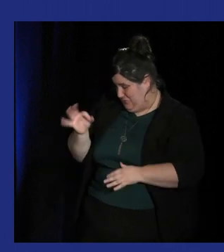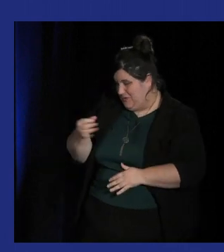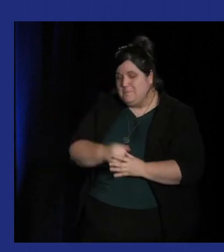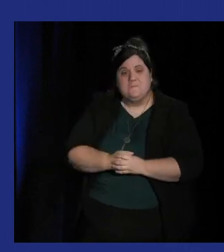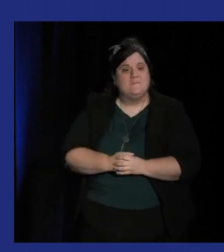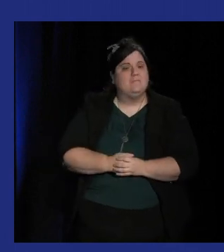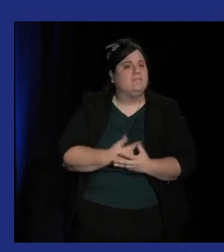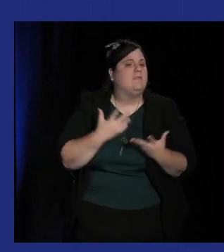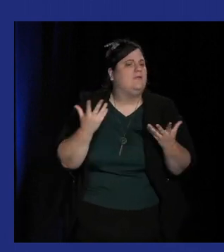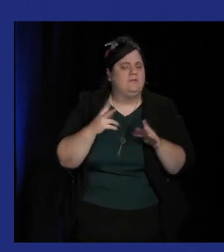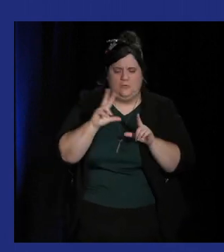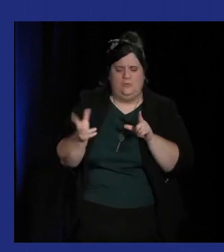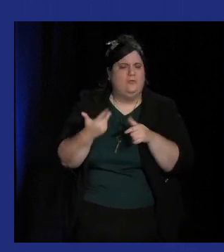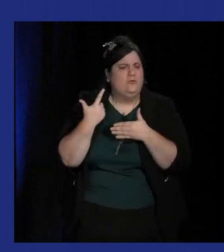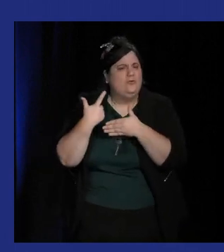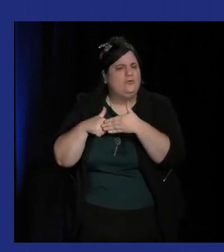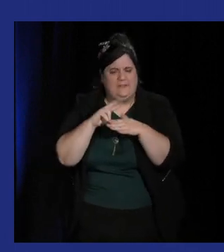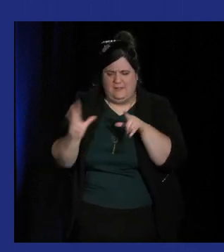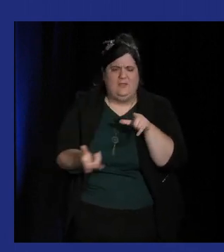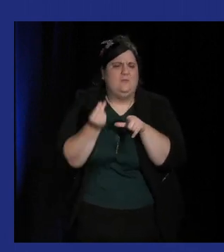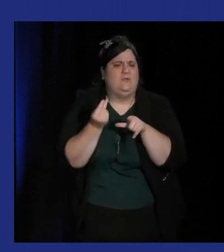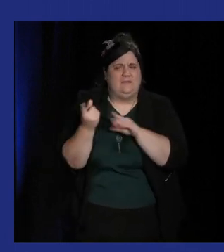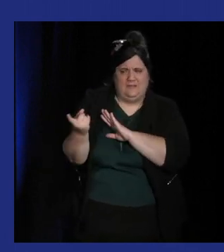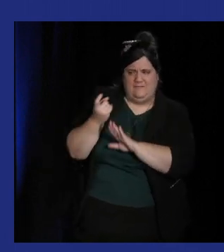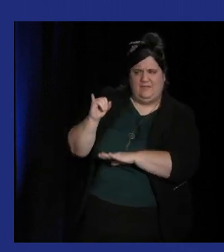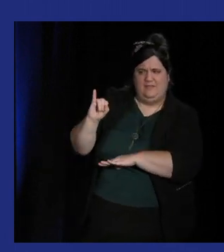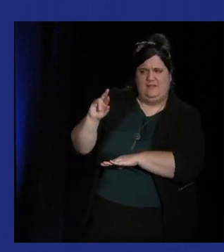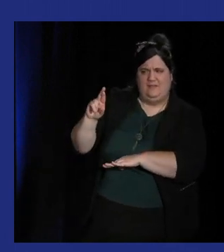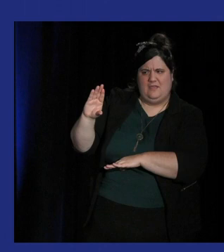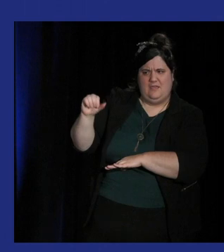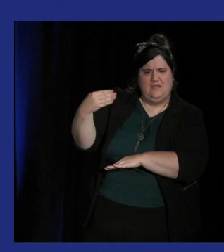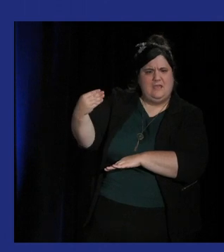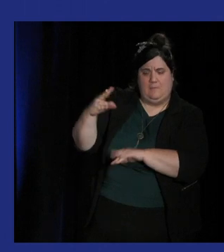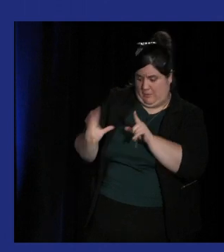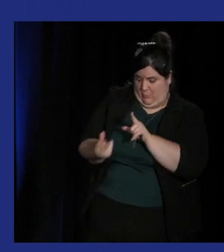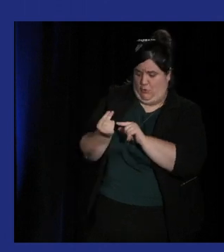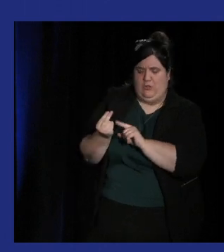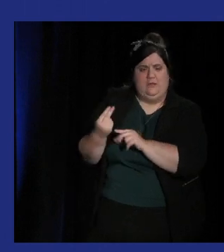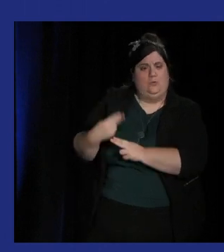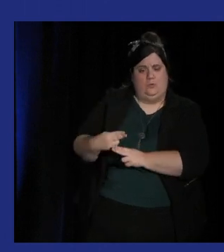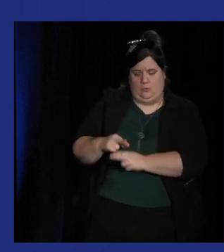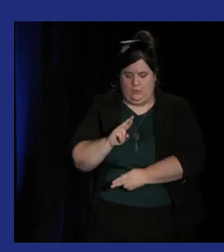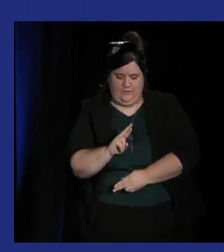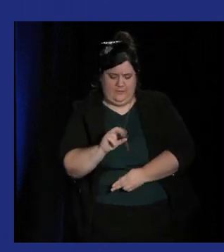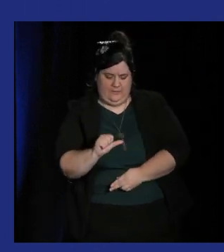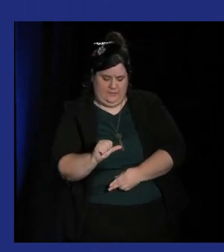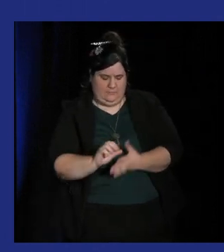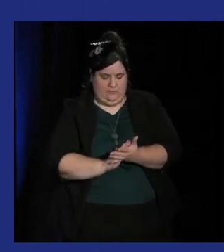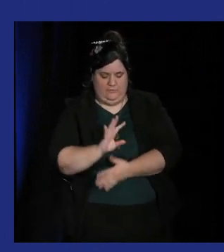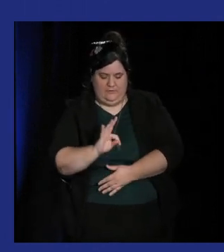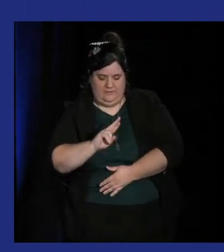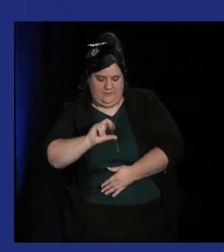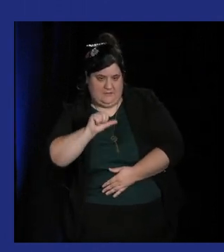un des plugins développés par l'Ircam qui s'appelle Trax pour vieillir ou rajeunir la voix de notre